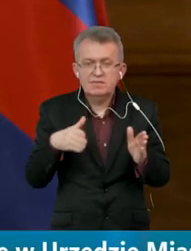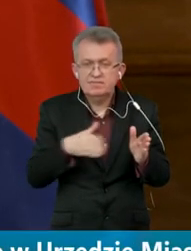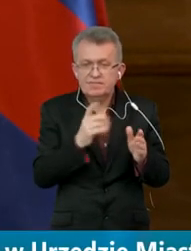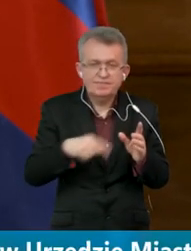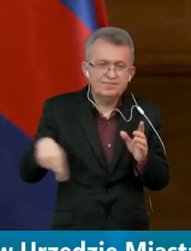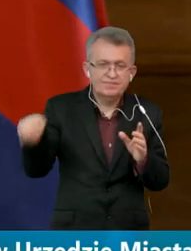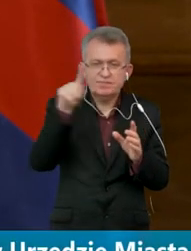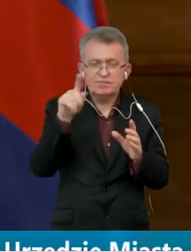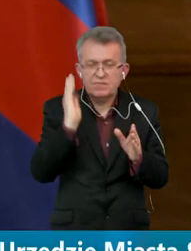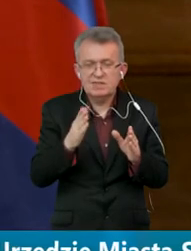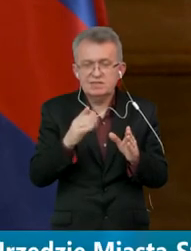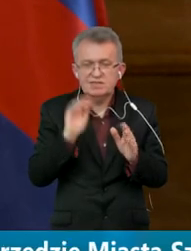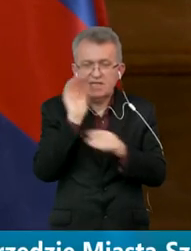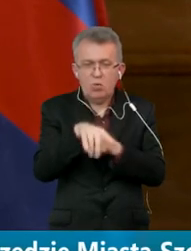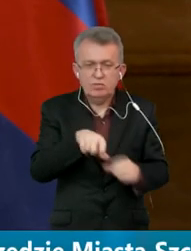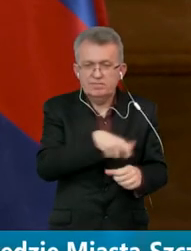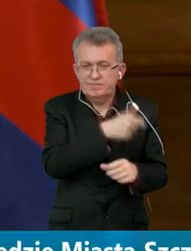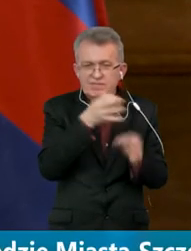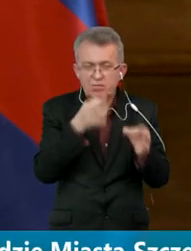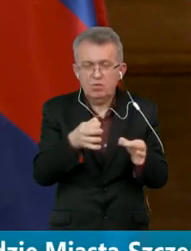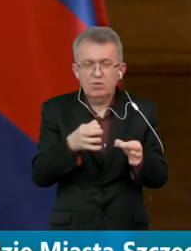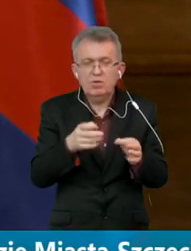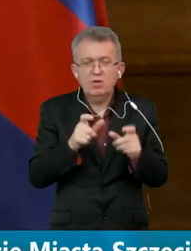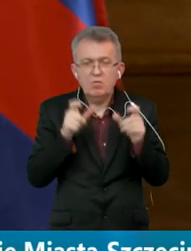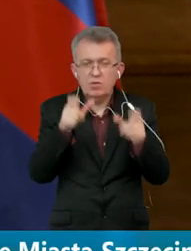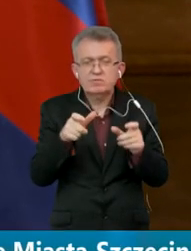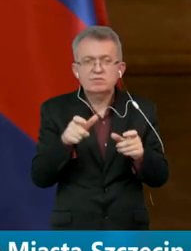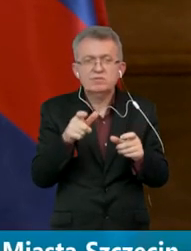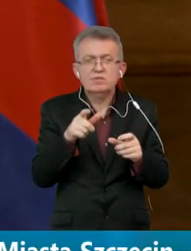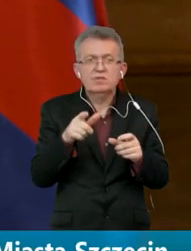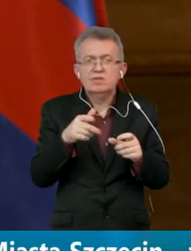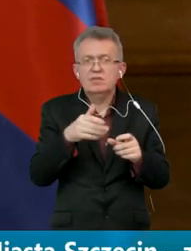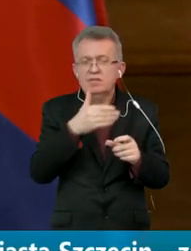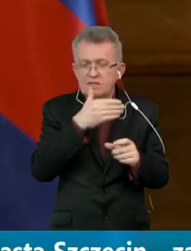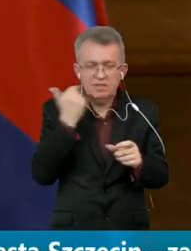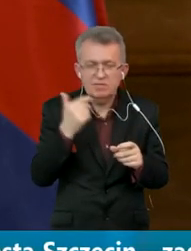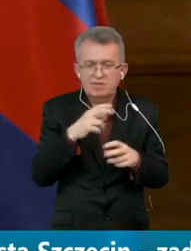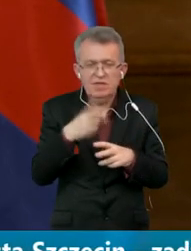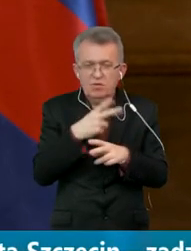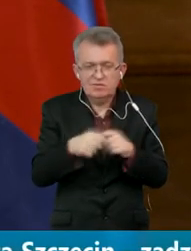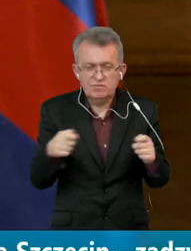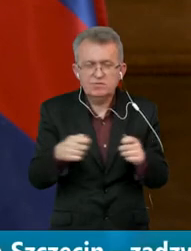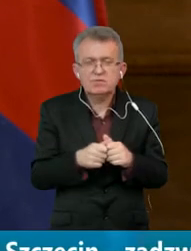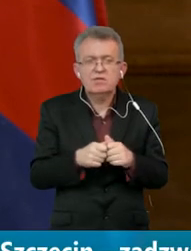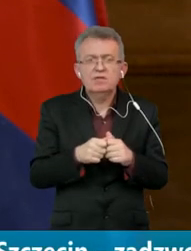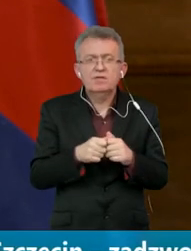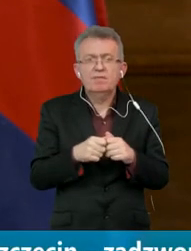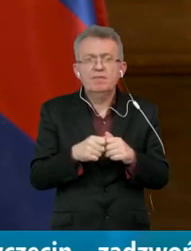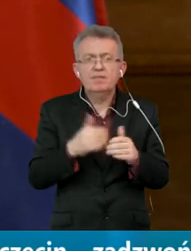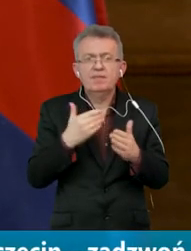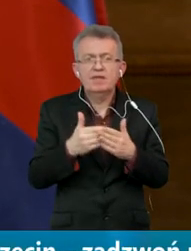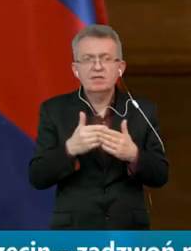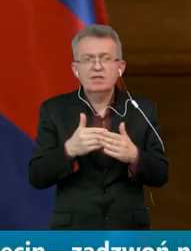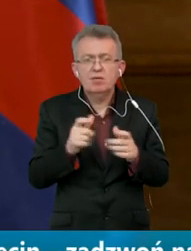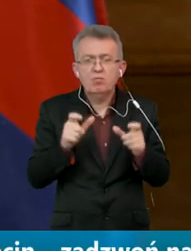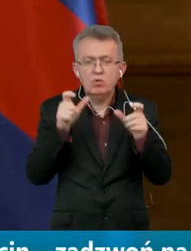drogowe miasta Szczecina, bo sama budowa mostu kłodnego tego problemu jeszcze nie rozwiąże, dlatego że